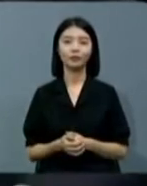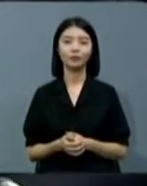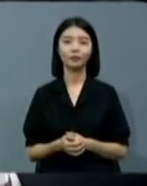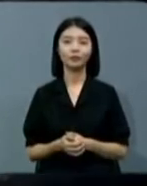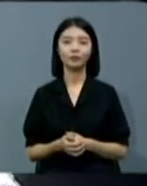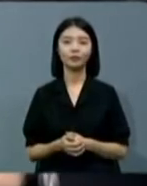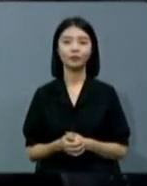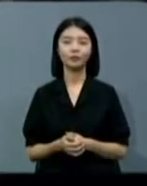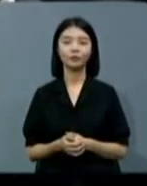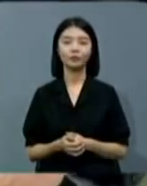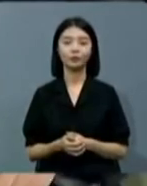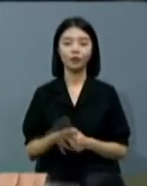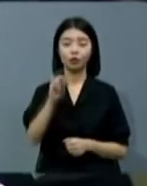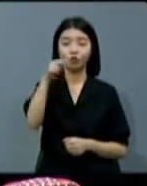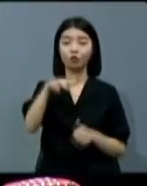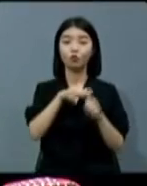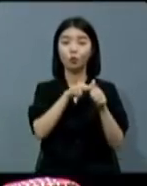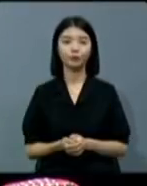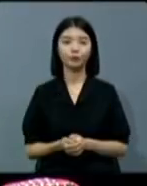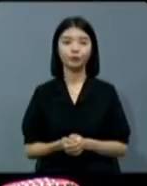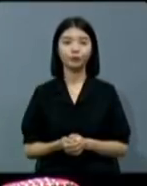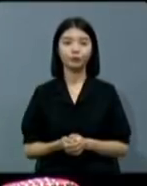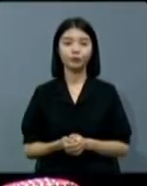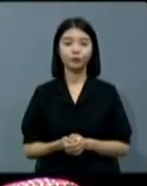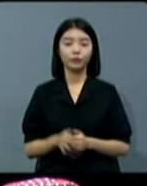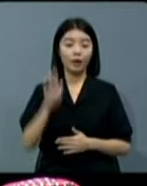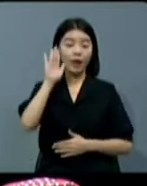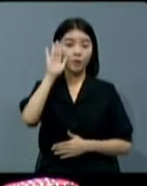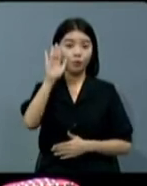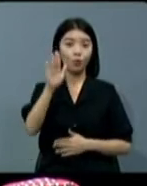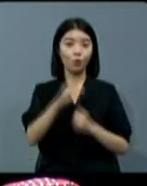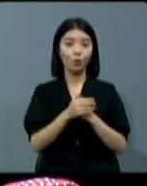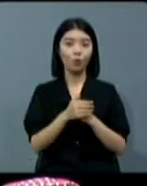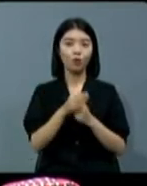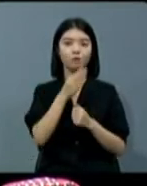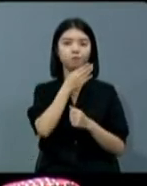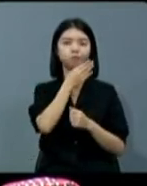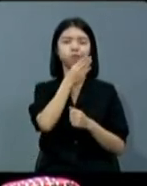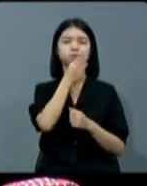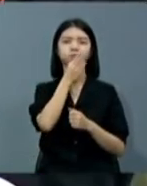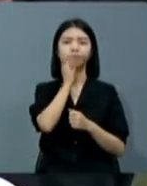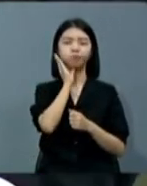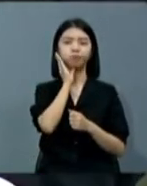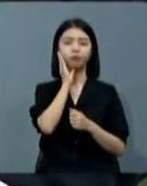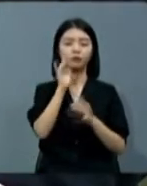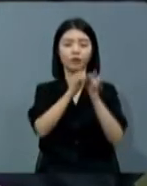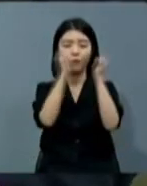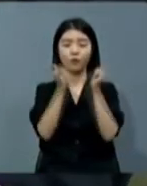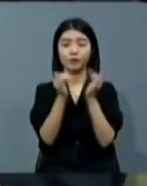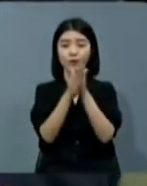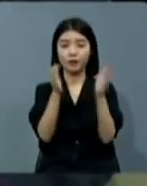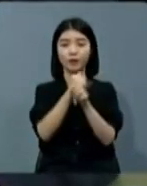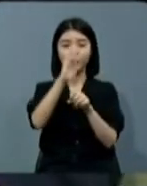자, 우리 유성민 후보님. 예. 앞으로 초고령 사회로 갑니다. 예. 그렇지 않습니까? 예.